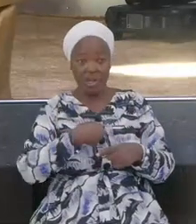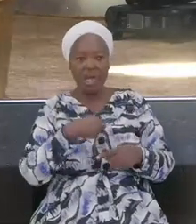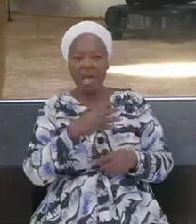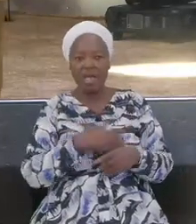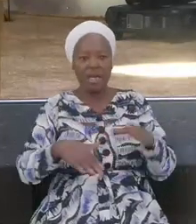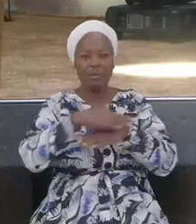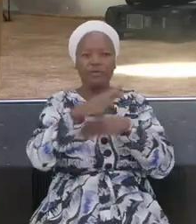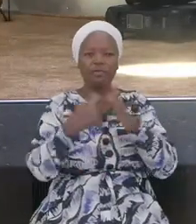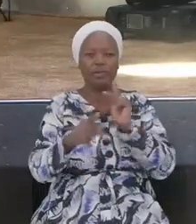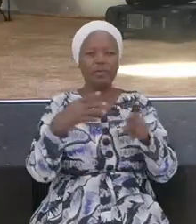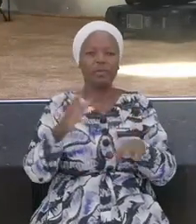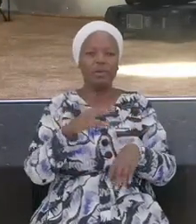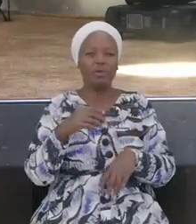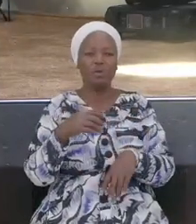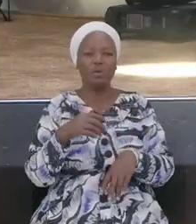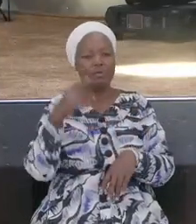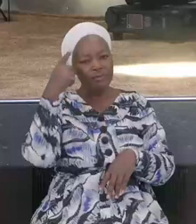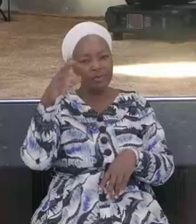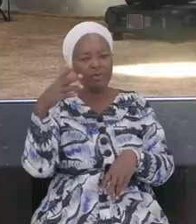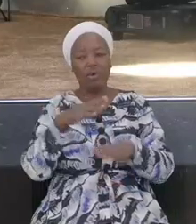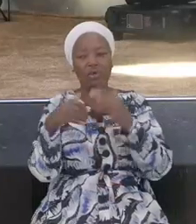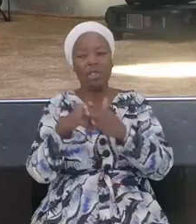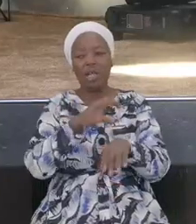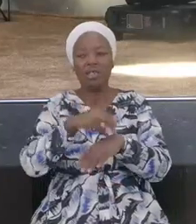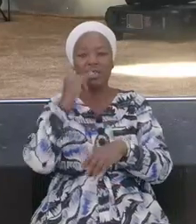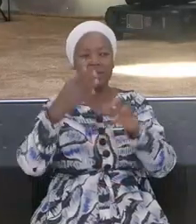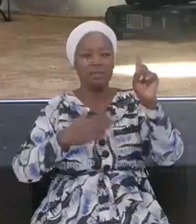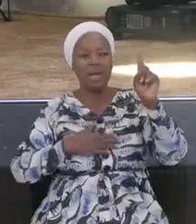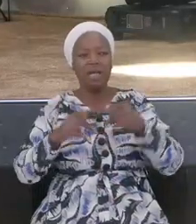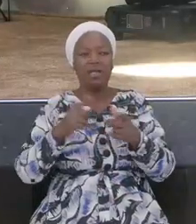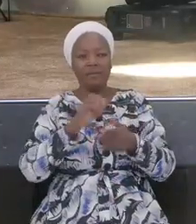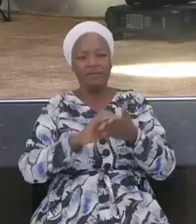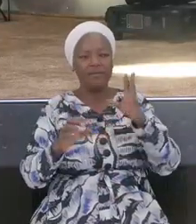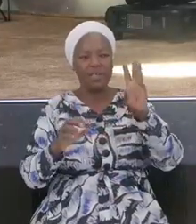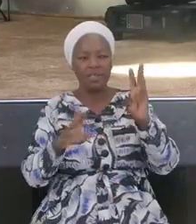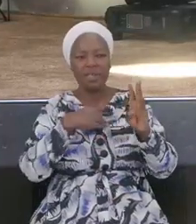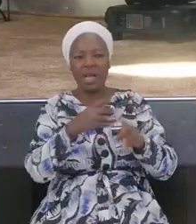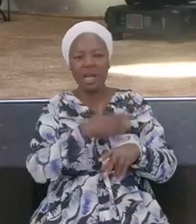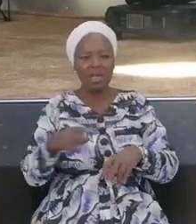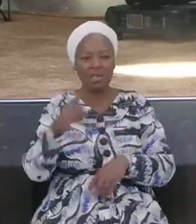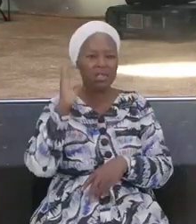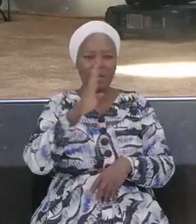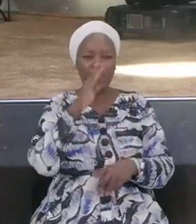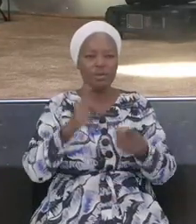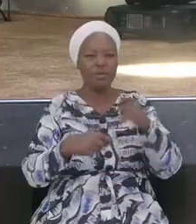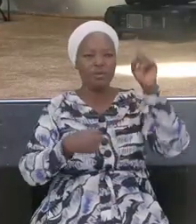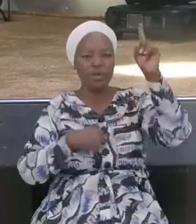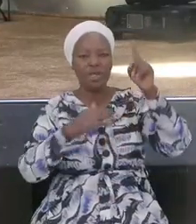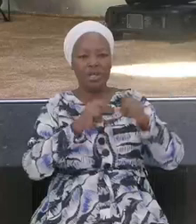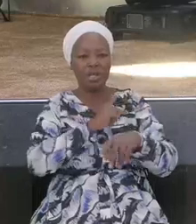est à moi. Voyons le verset 6. Vous serez pour moi un royaume